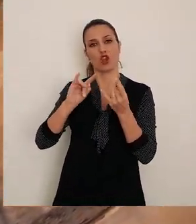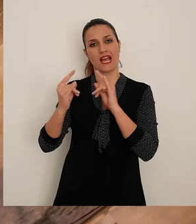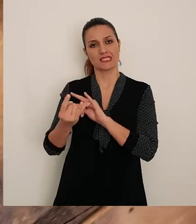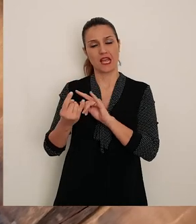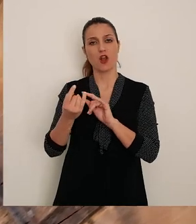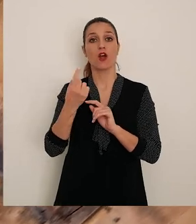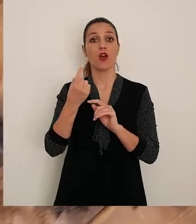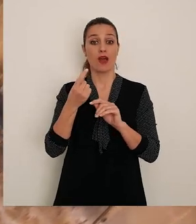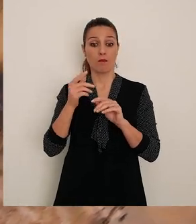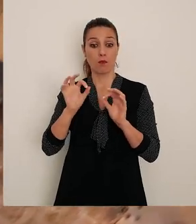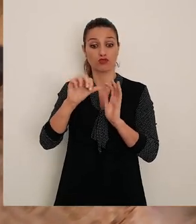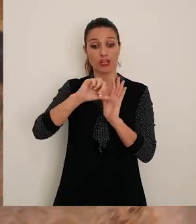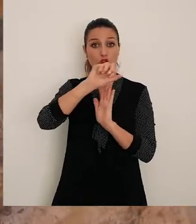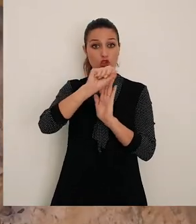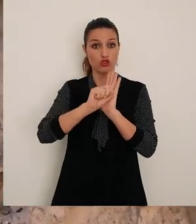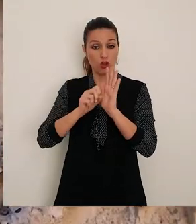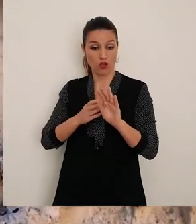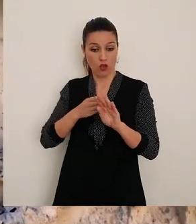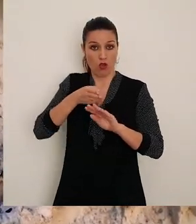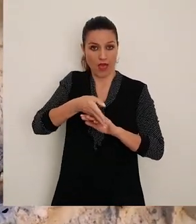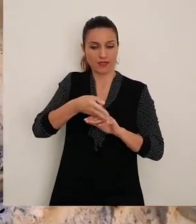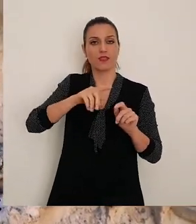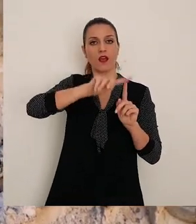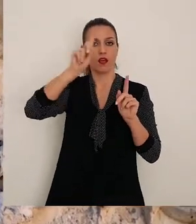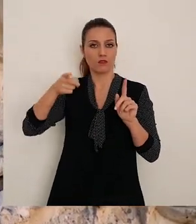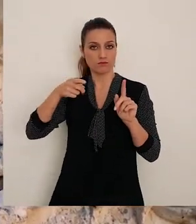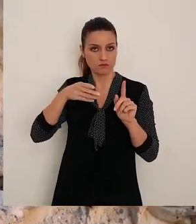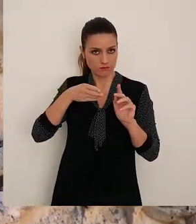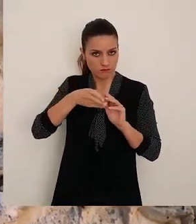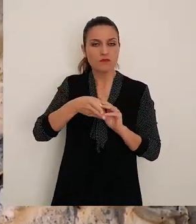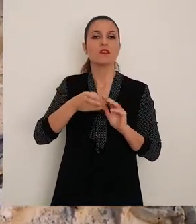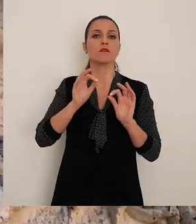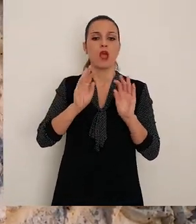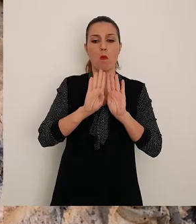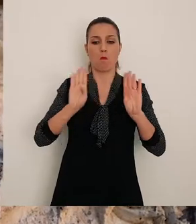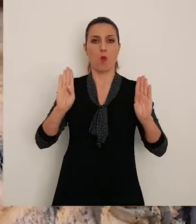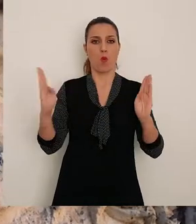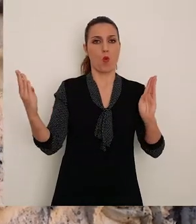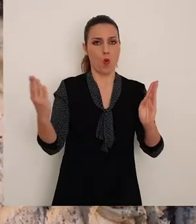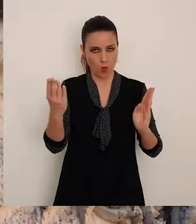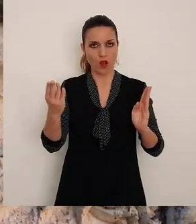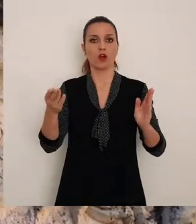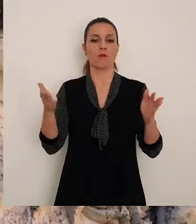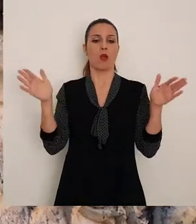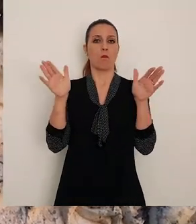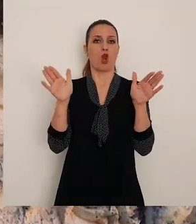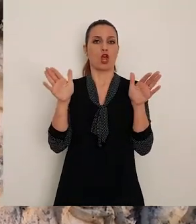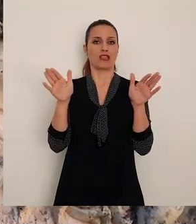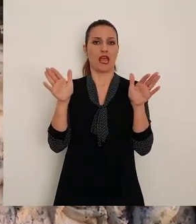accessi al centro storico, che insieme alle mura un tempo lo proteggevano da possibili attacchi esterni.